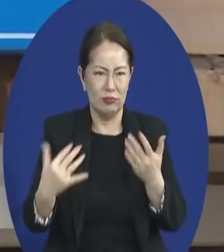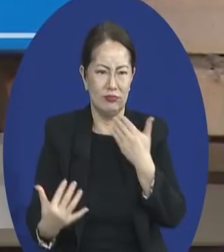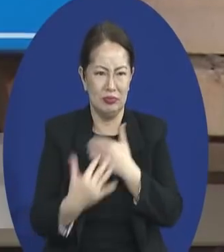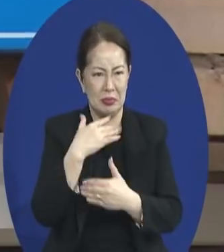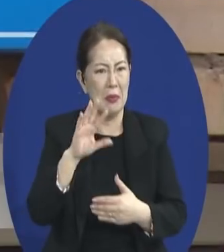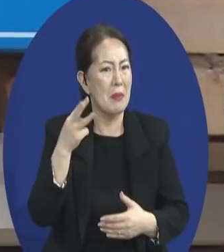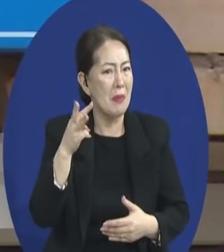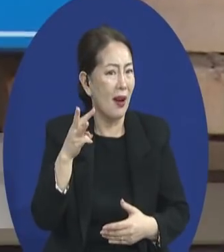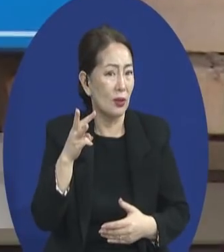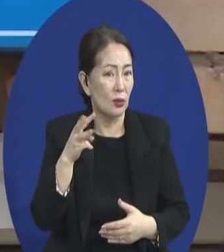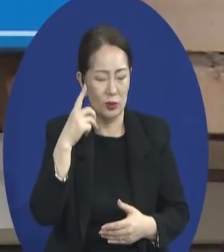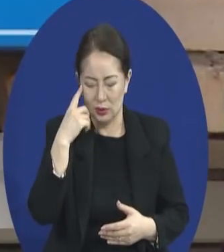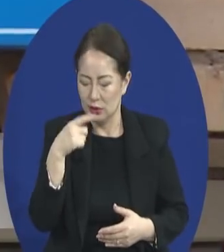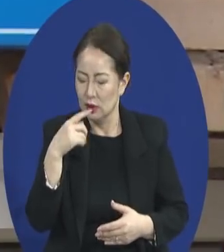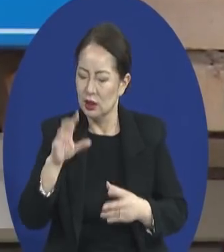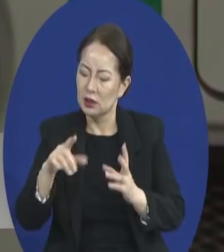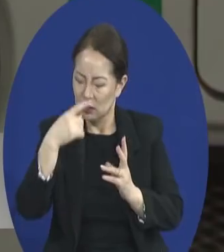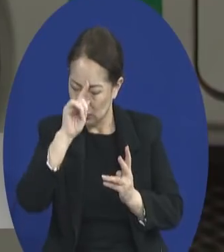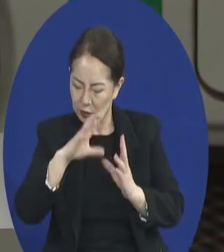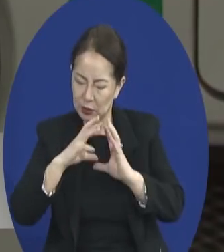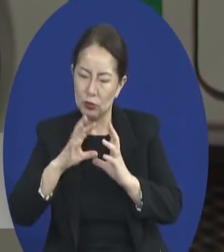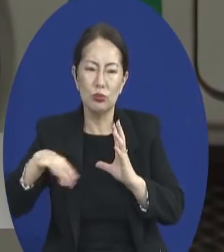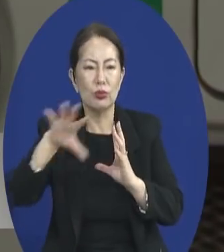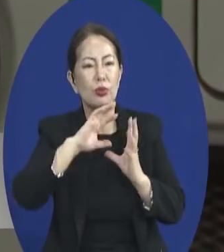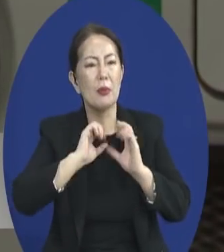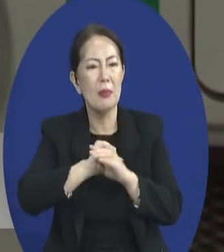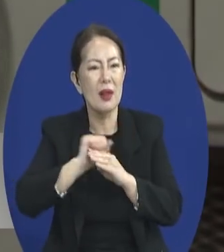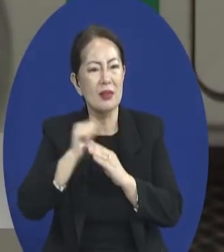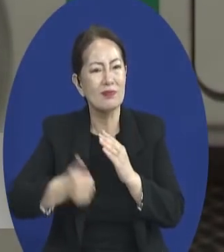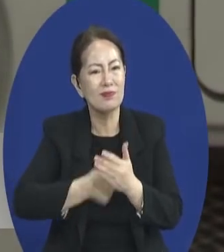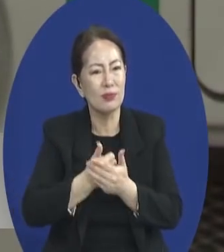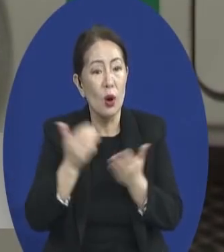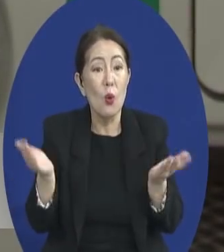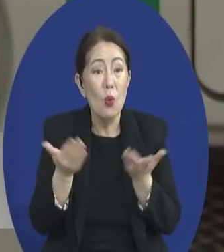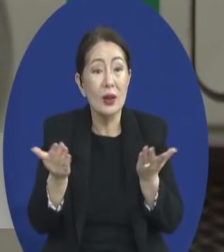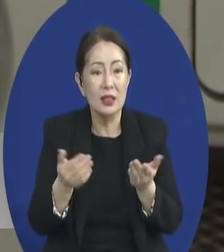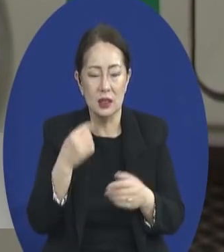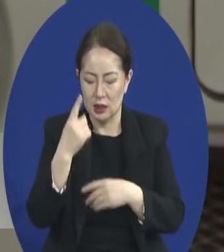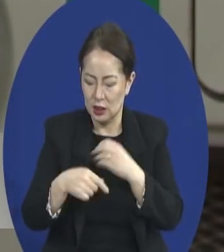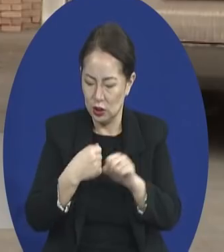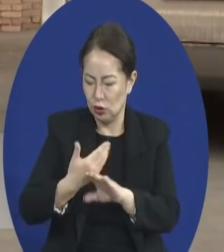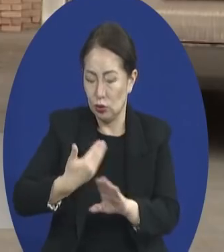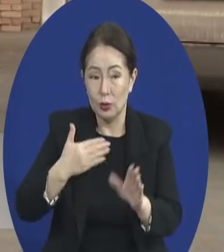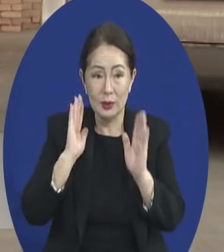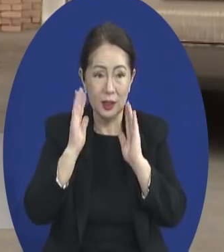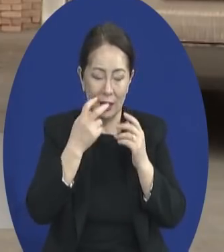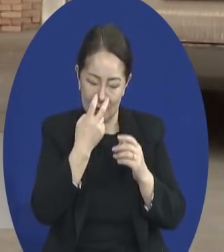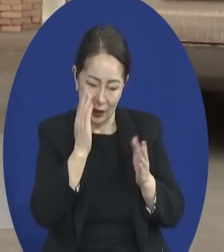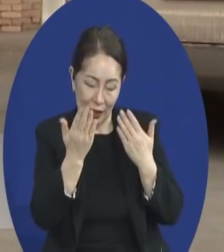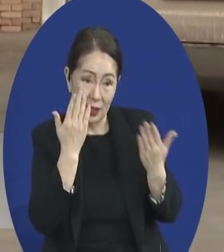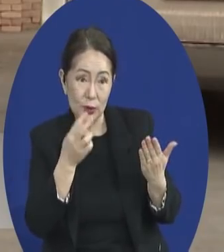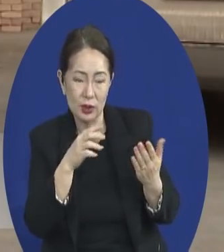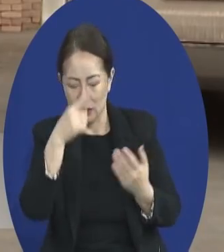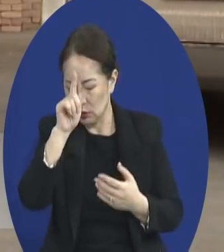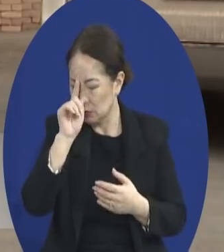мэндийн байгууллагаас улс орнууд эрүүл мэндийн салбарын бэлэн байдлаа хангахыг уриалсан. Тэд нэг жилийн өмнөхтэй харьцуулахад эрүүл мэндийн